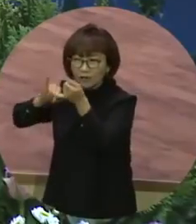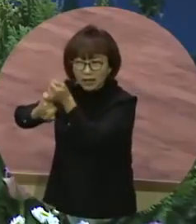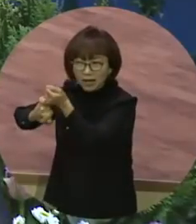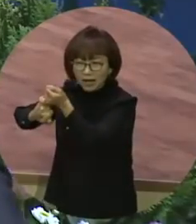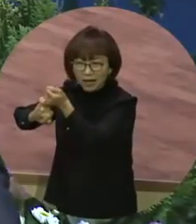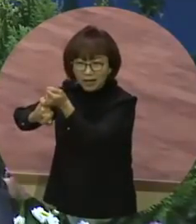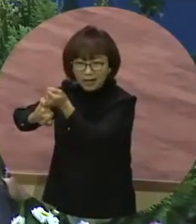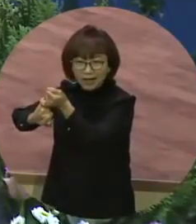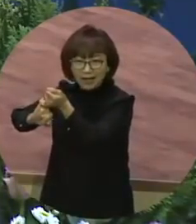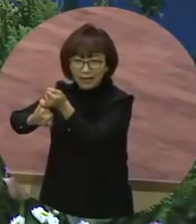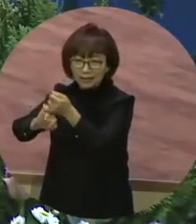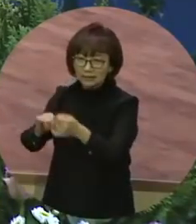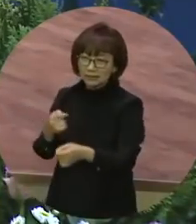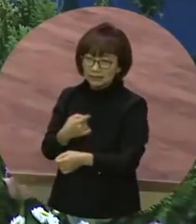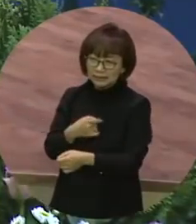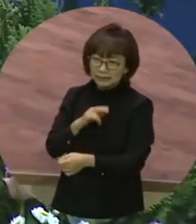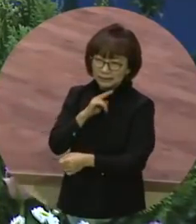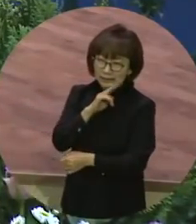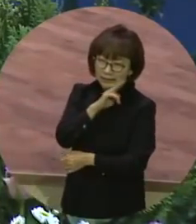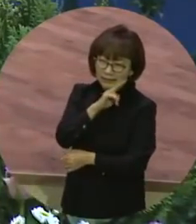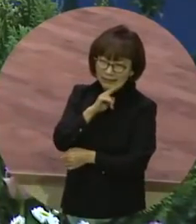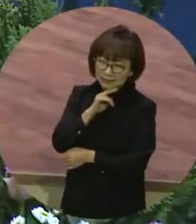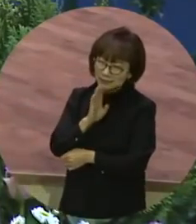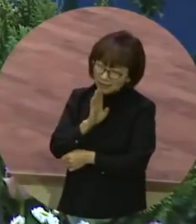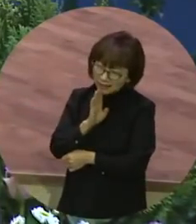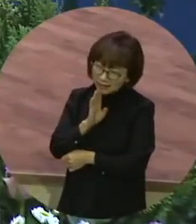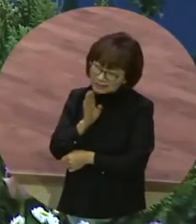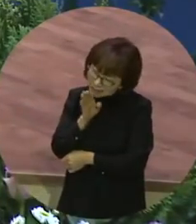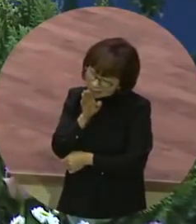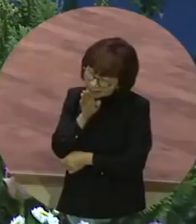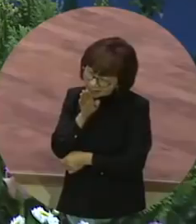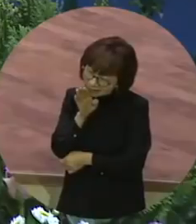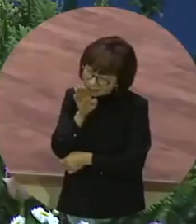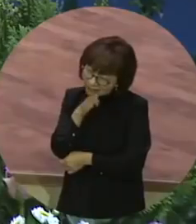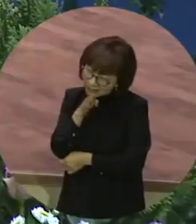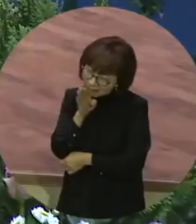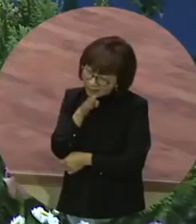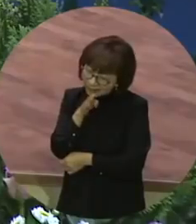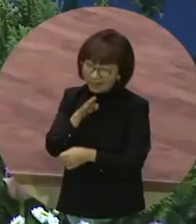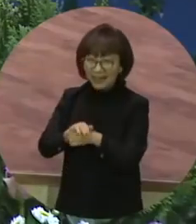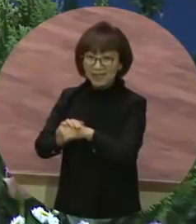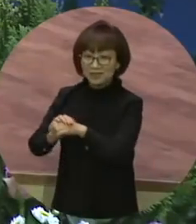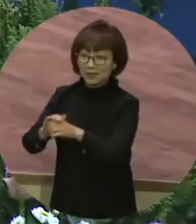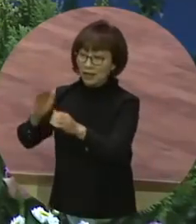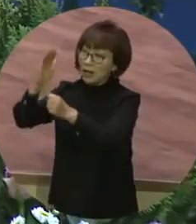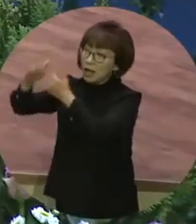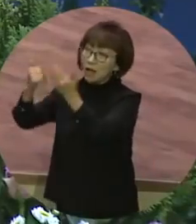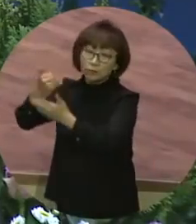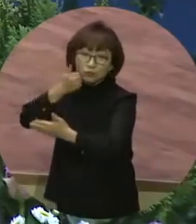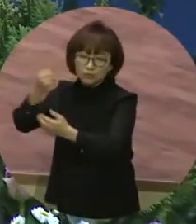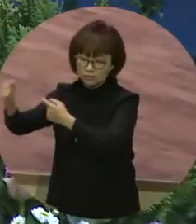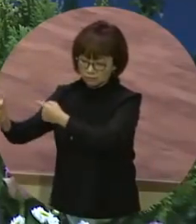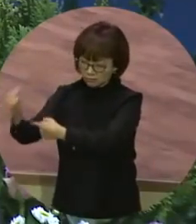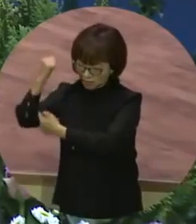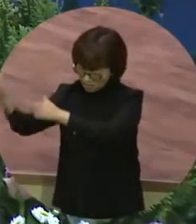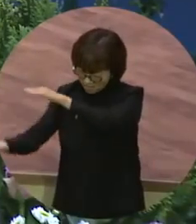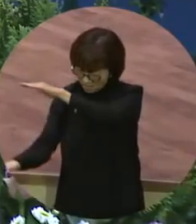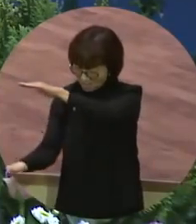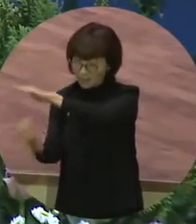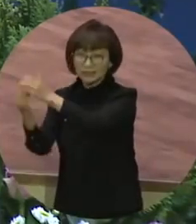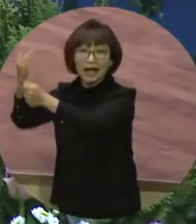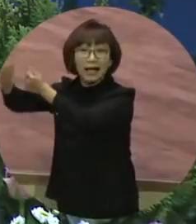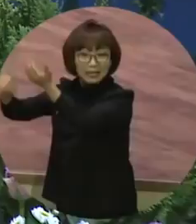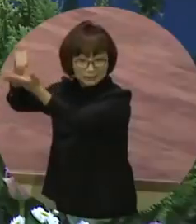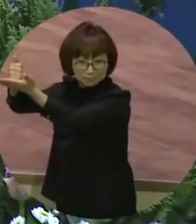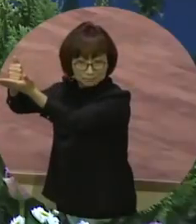대해서 의심을 해요. 하나님이 전능자가 말씀하셨는데도 계속 마음속에 의심의